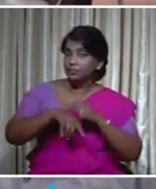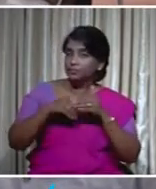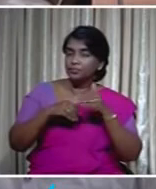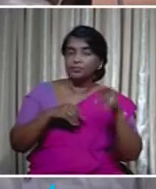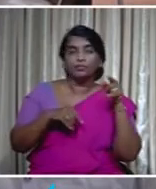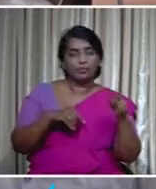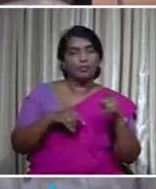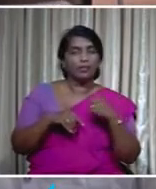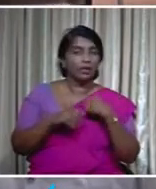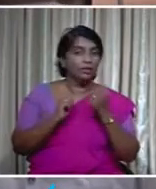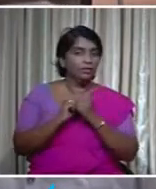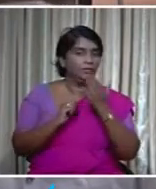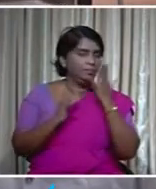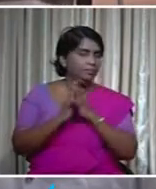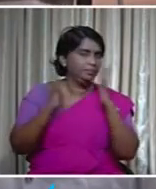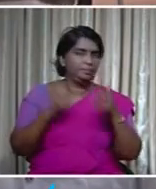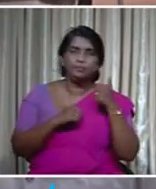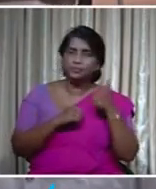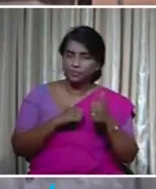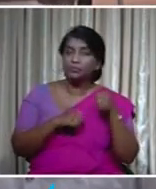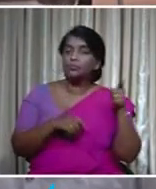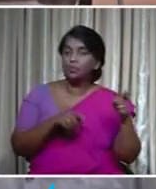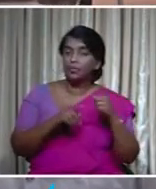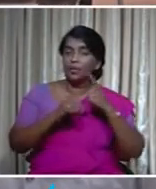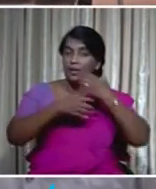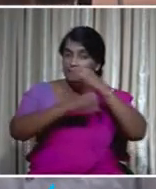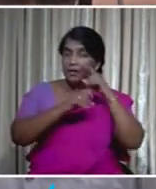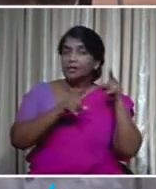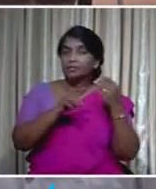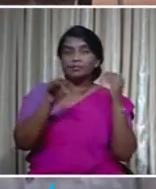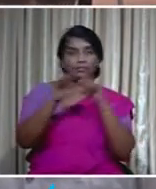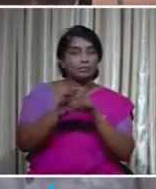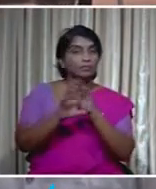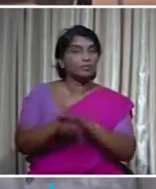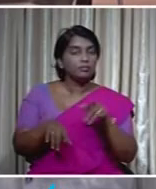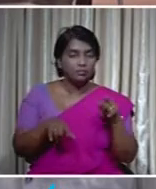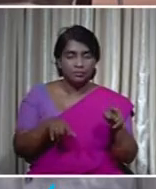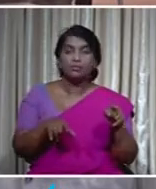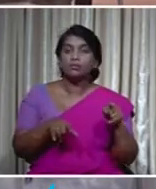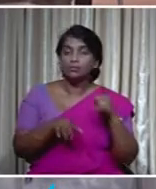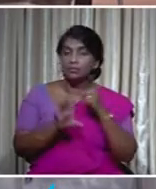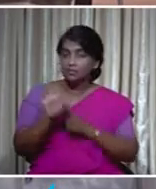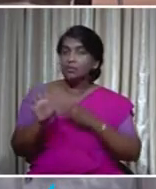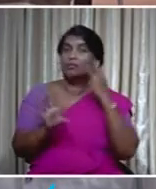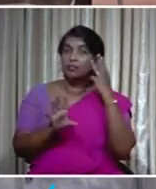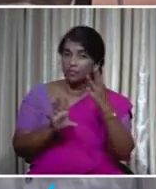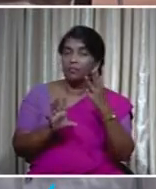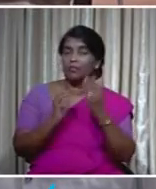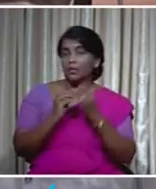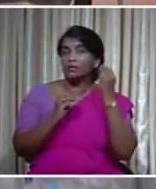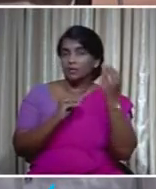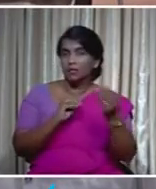இருக்கும். இந்த கல்வியல் கல்லூரிக்கு தெரிவாகிற மாணவர்களுக்கு கல்வியல் கல்லூரியிலேயே 3 வருட கற்க நிறையை உருவாக்குங்கள். இப்பொழுது 2 வருடம்